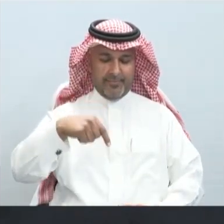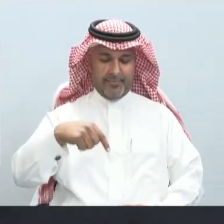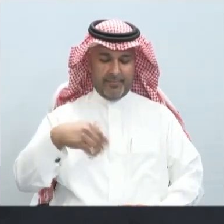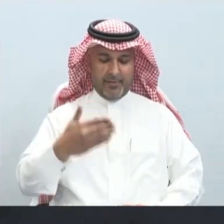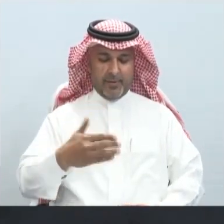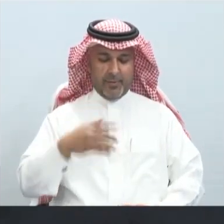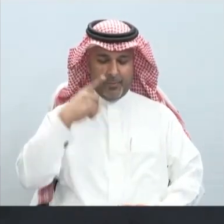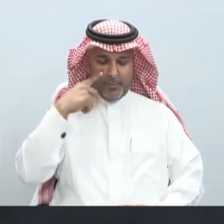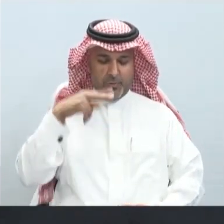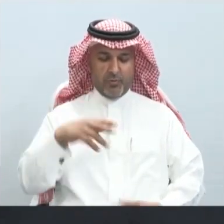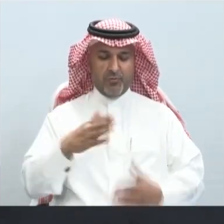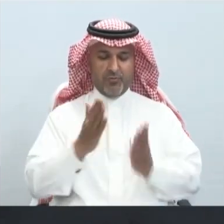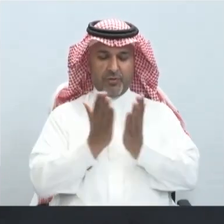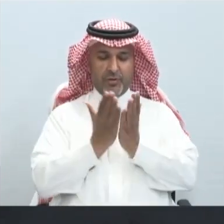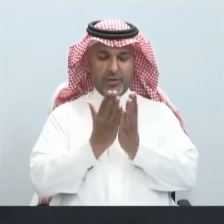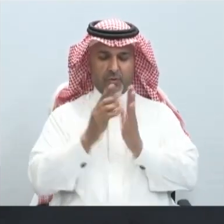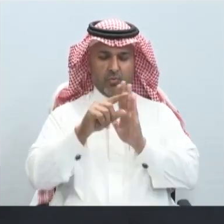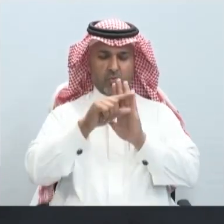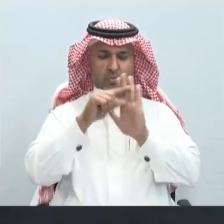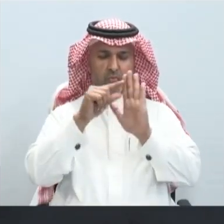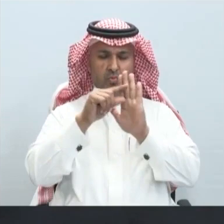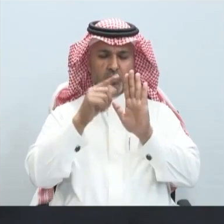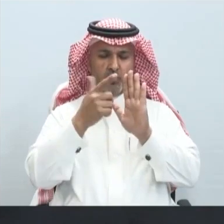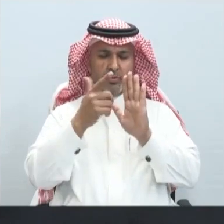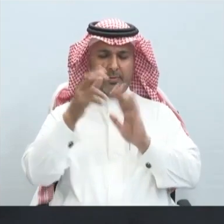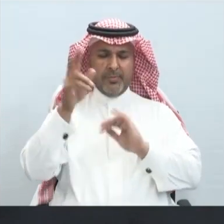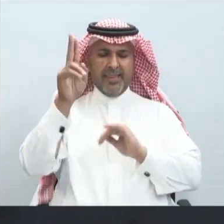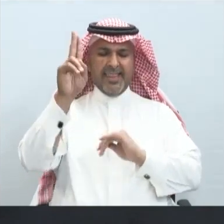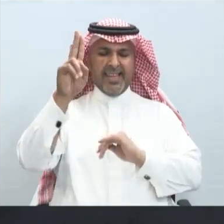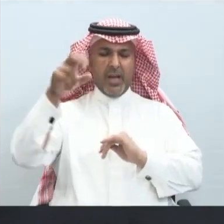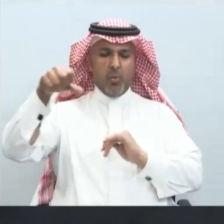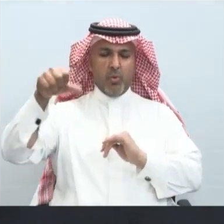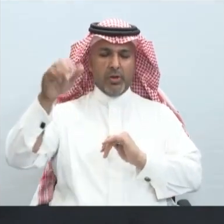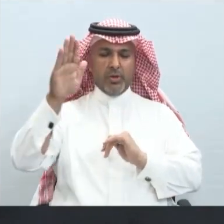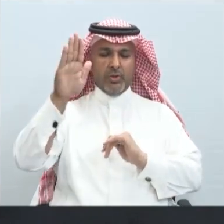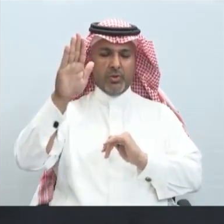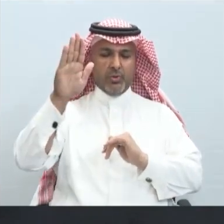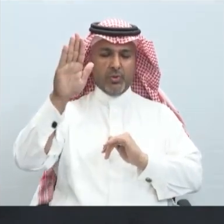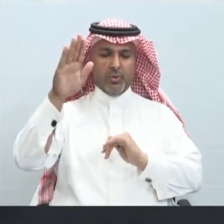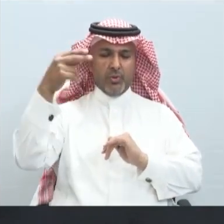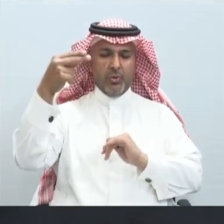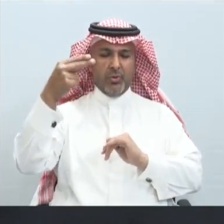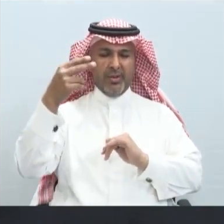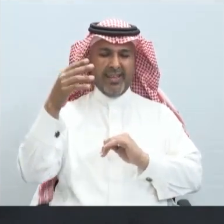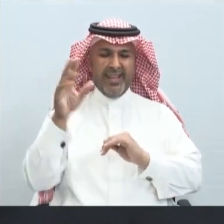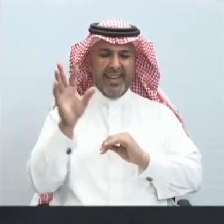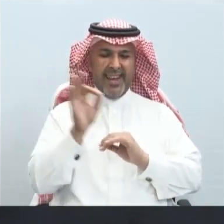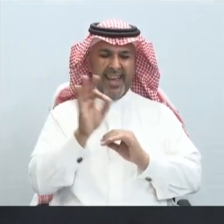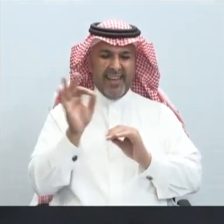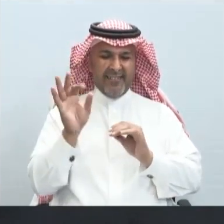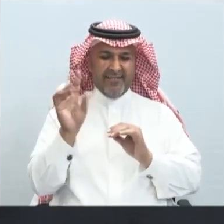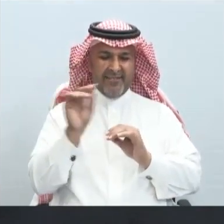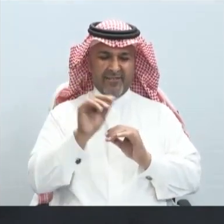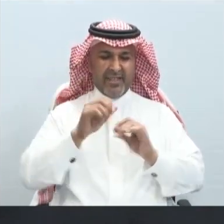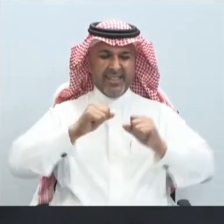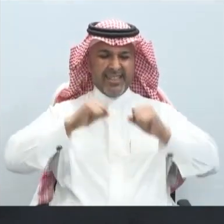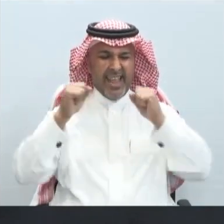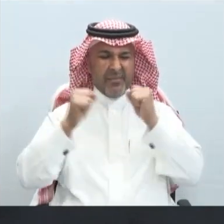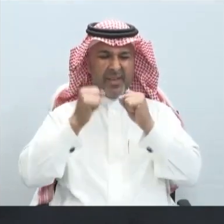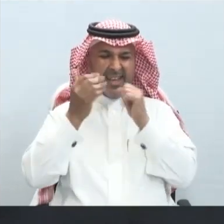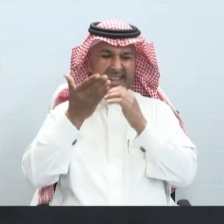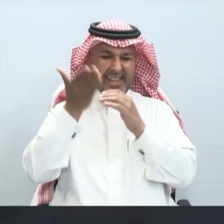في ان احنا نتعرف على توسع من هذا المقرر تعرفنا في الدرس السابع السابق على قانون